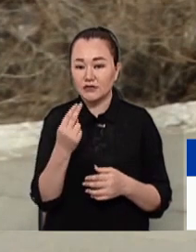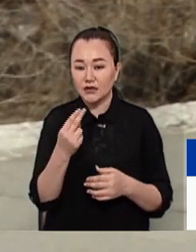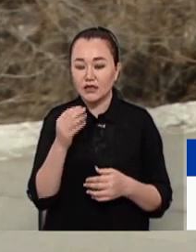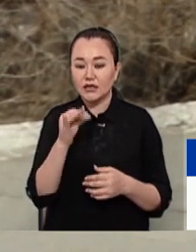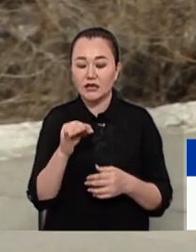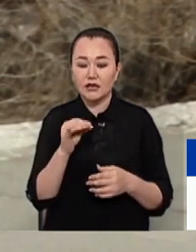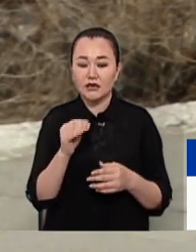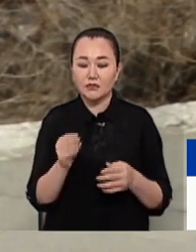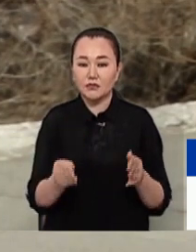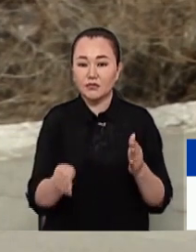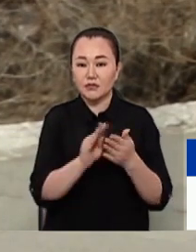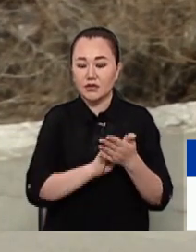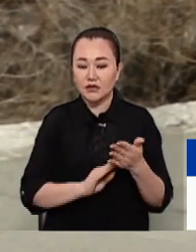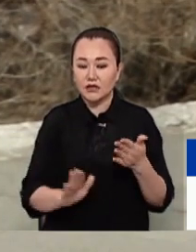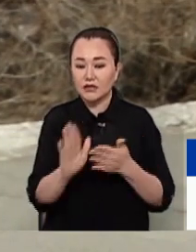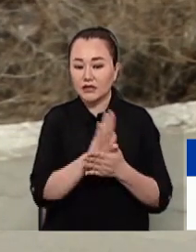перекрытия